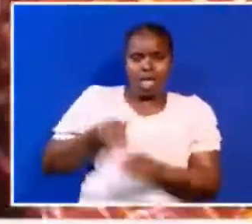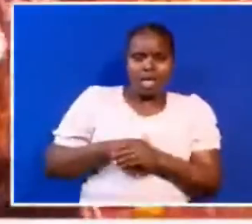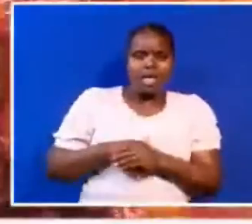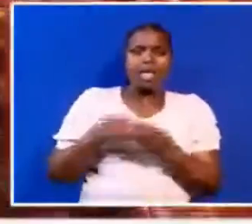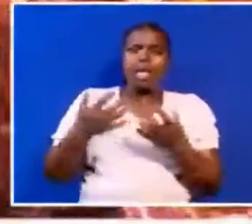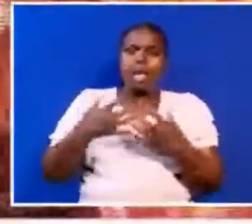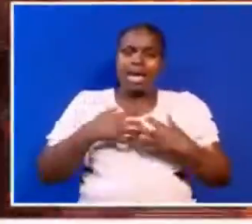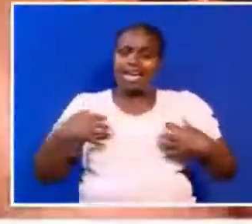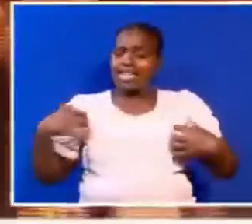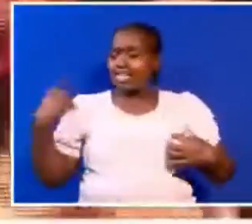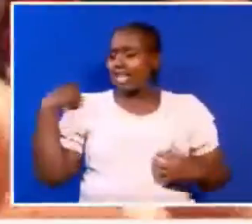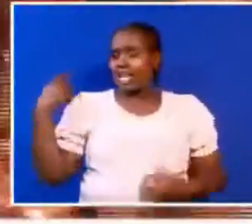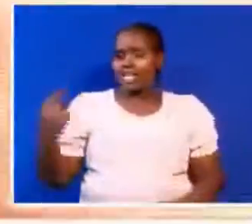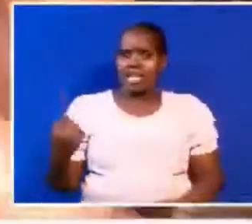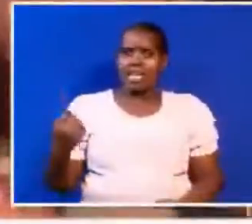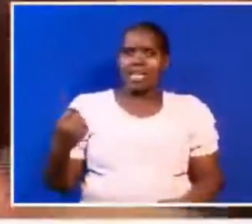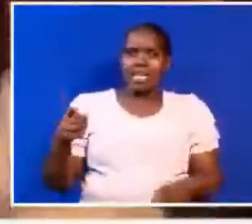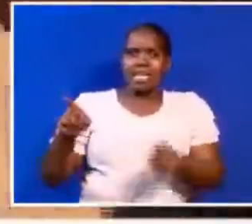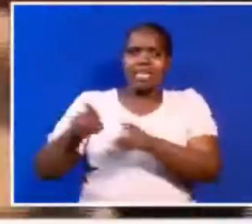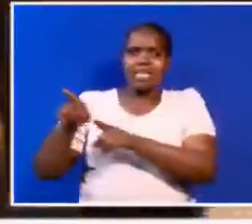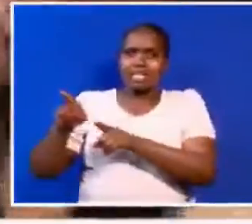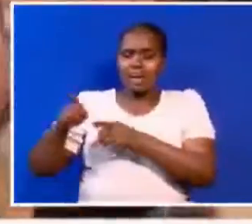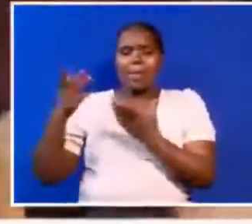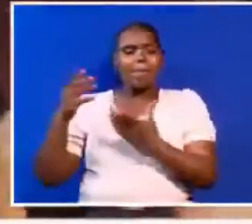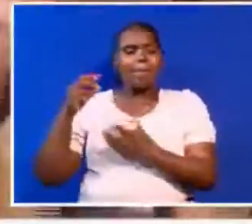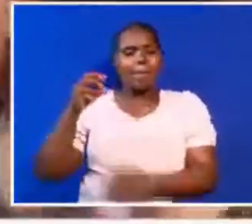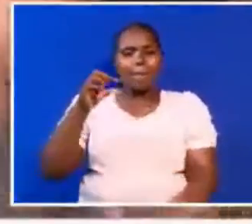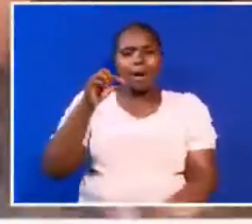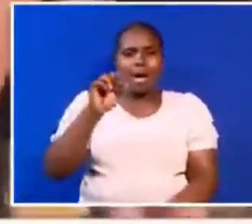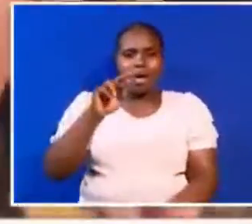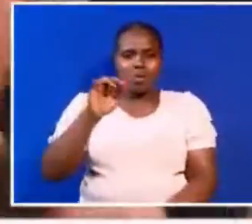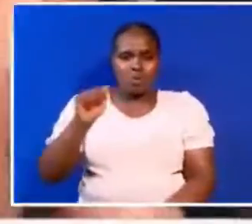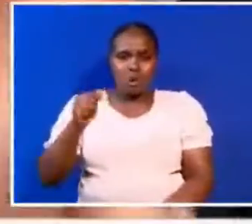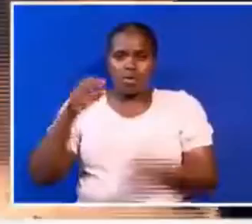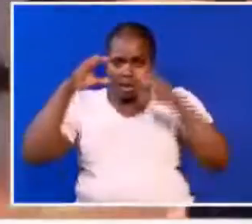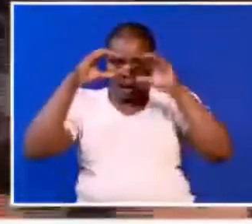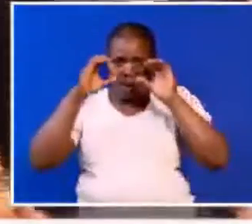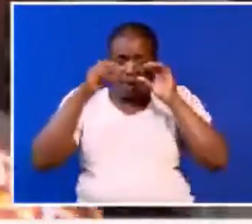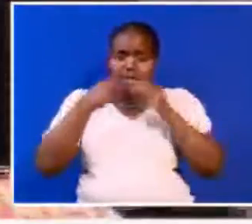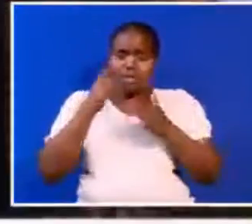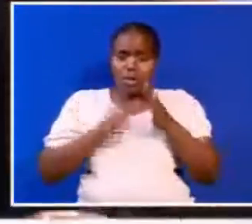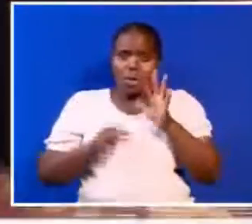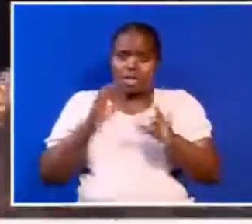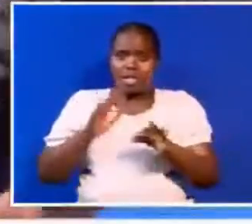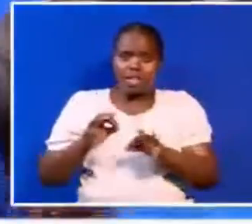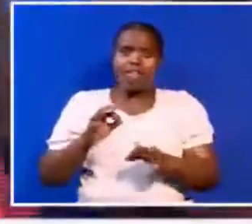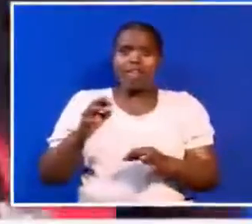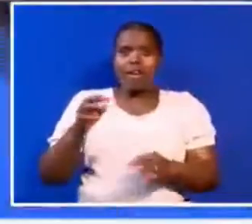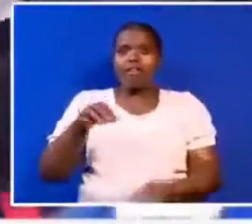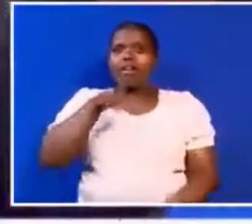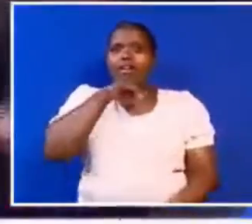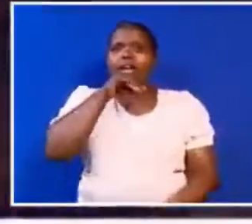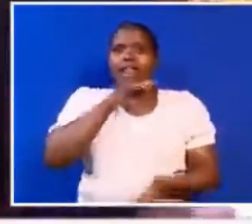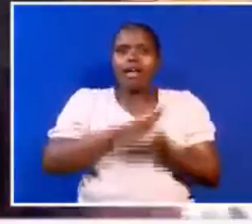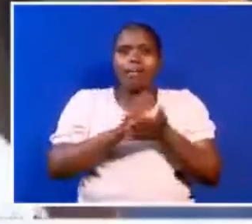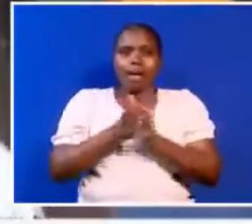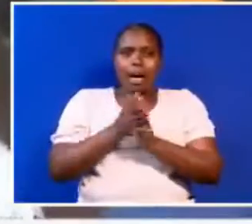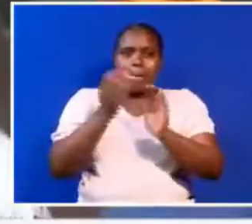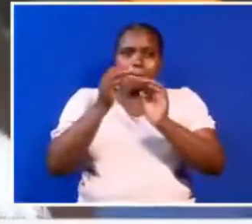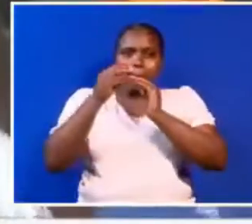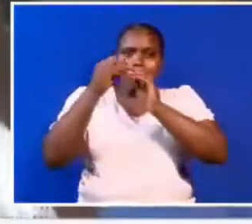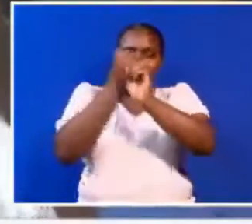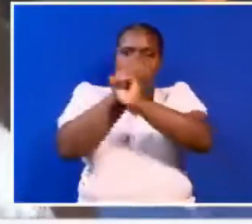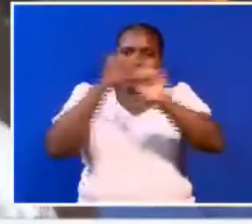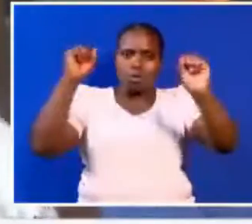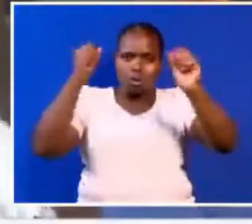hapo jana. Karua akiahidi kupigana na ufisadi endapo Raila Odinga ataibuka kuwa mshindi